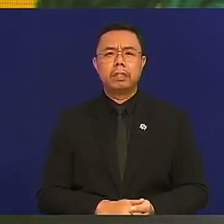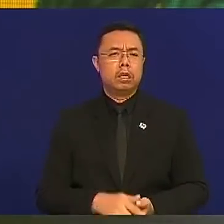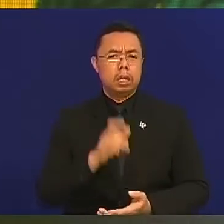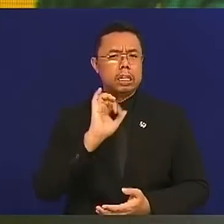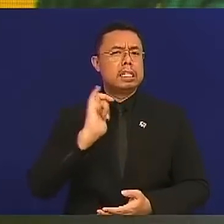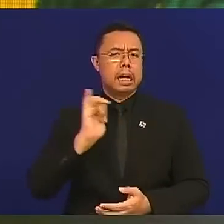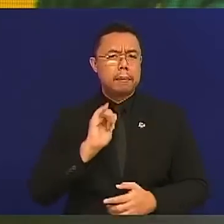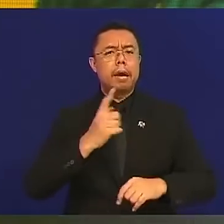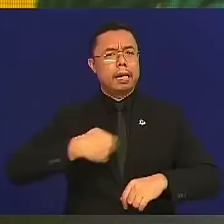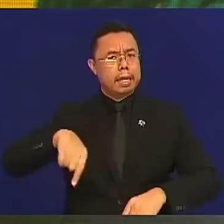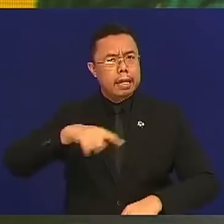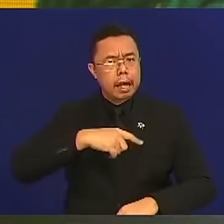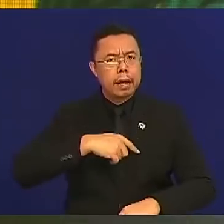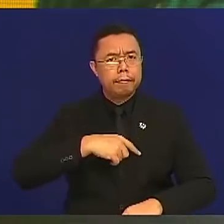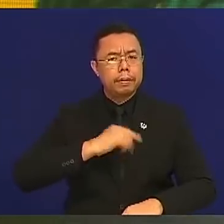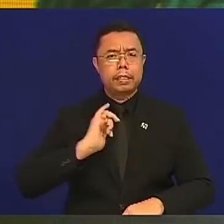Demikian pula kita.